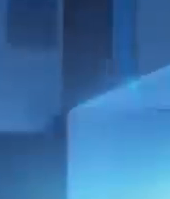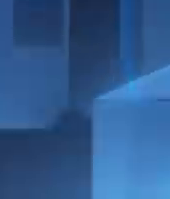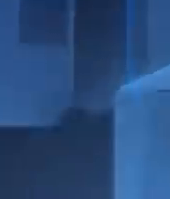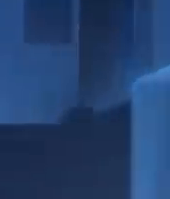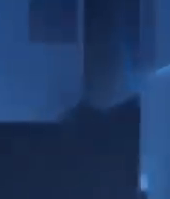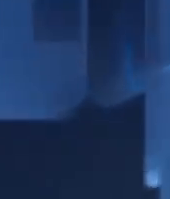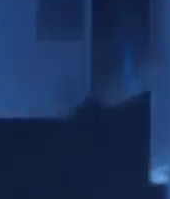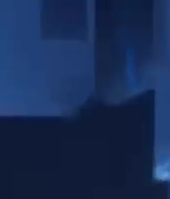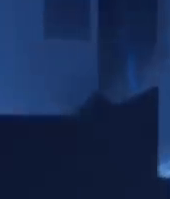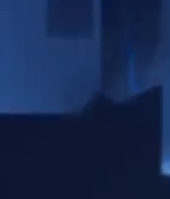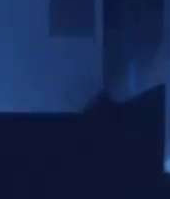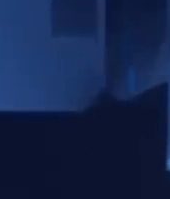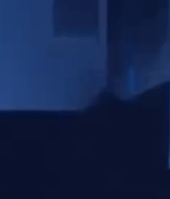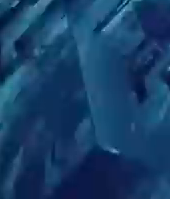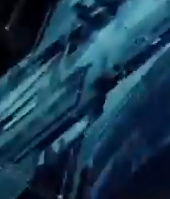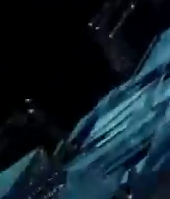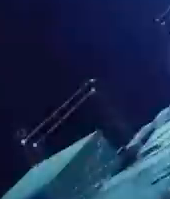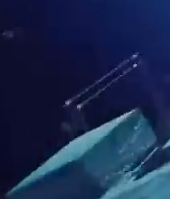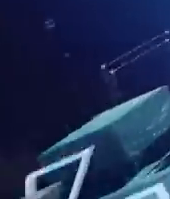Жөнкешев, Жетісу арнасы.